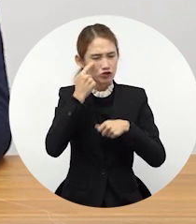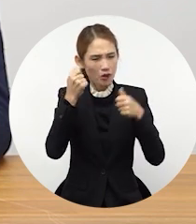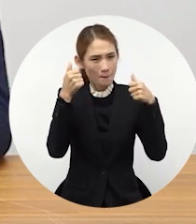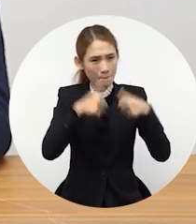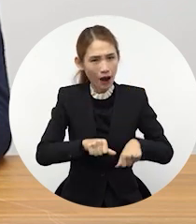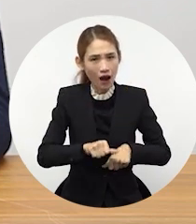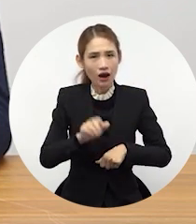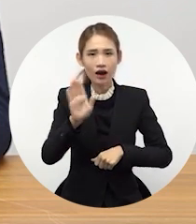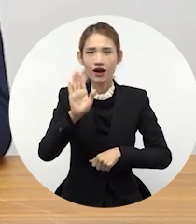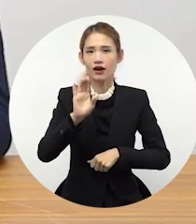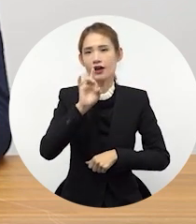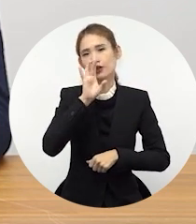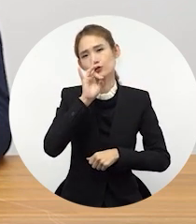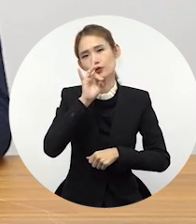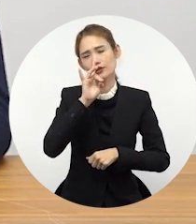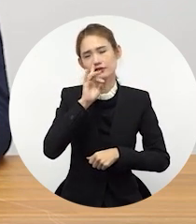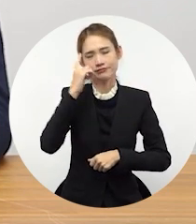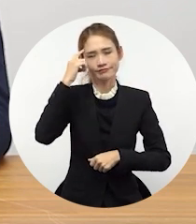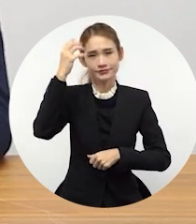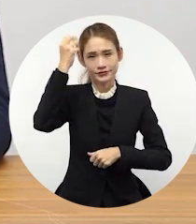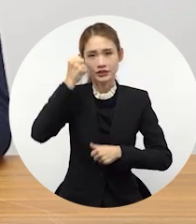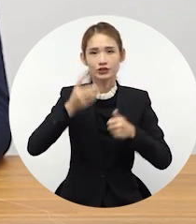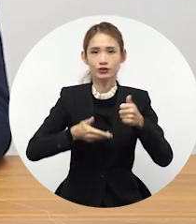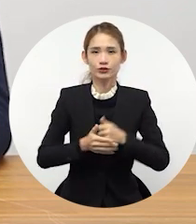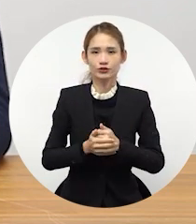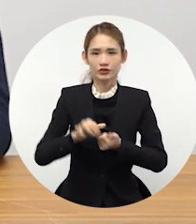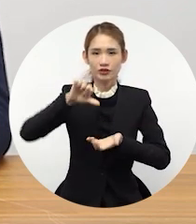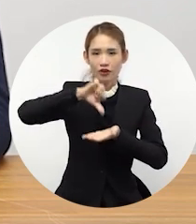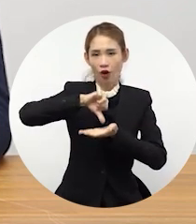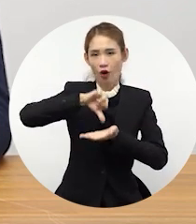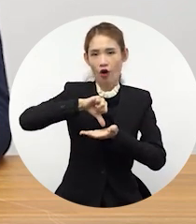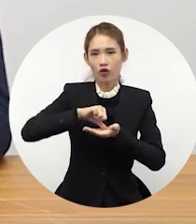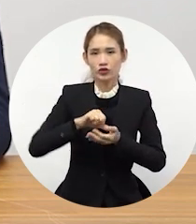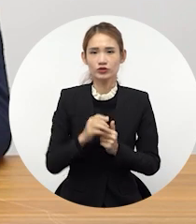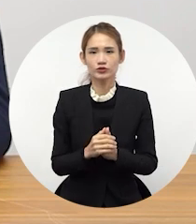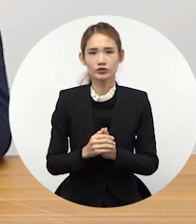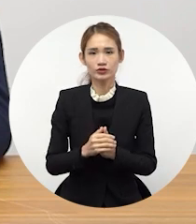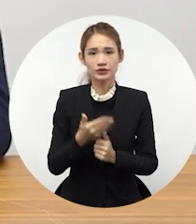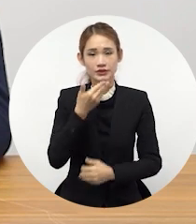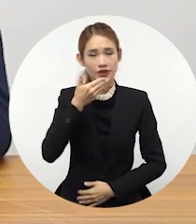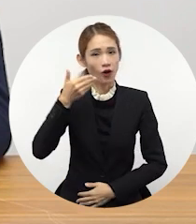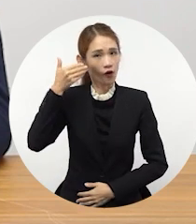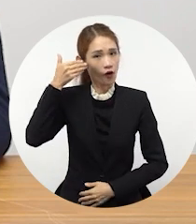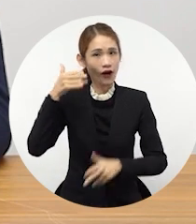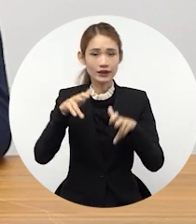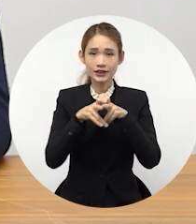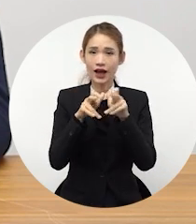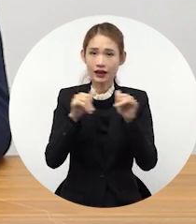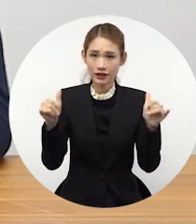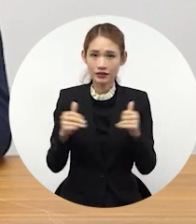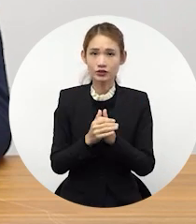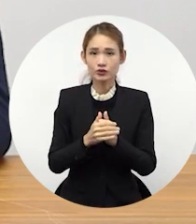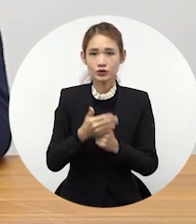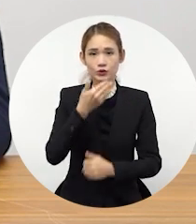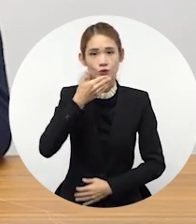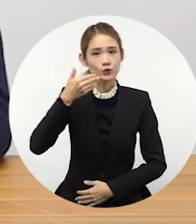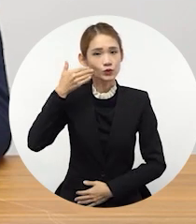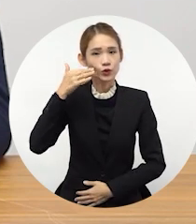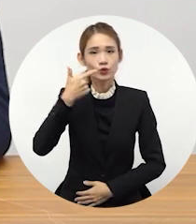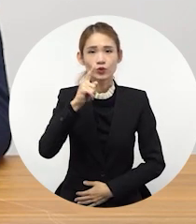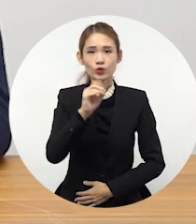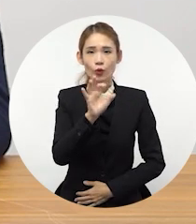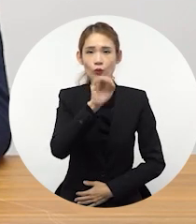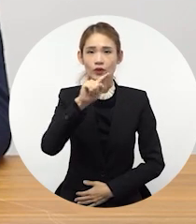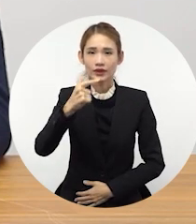망했다 이렇게 표현하는 거는 틀렸다는 거 좀 네. 알아주시면 좋겠고요. 근데 거꾸로인 부분이 또 있잖아요. 우리 청각장애인 같은 경우는